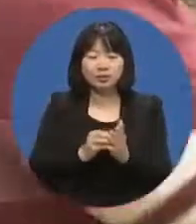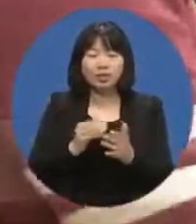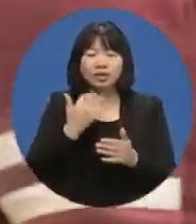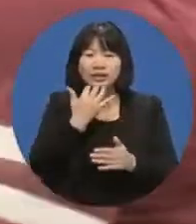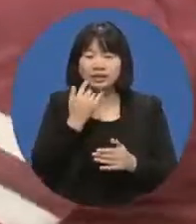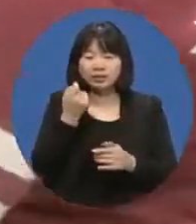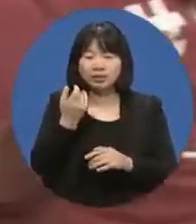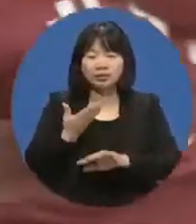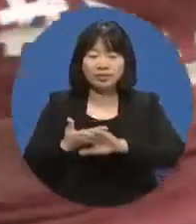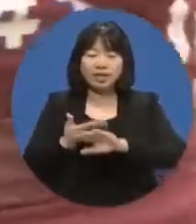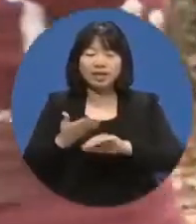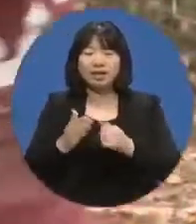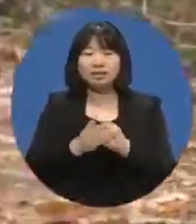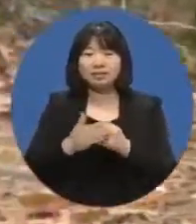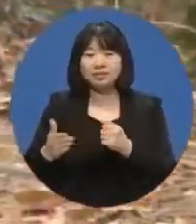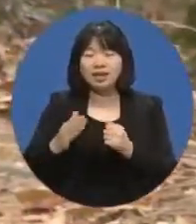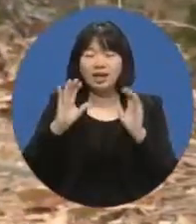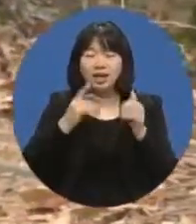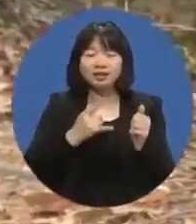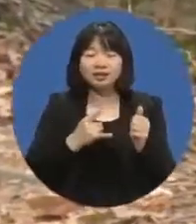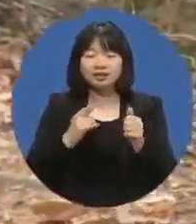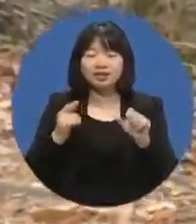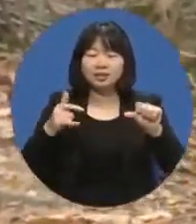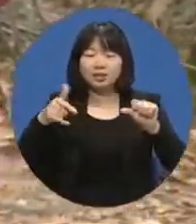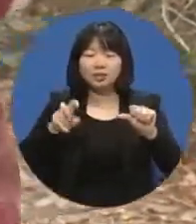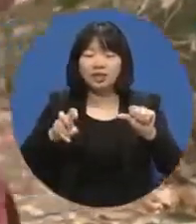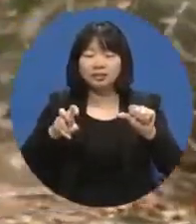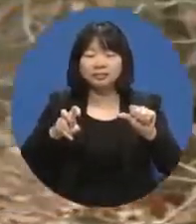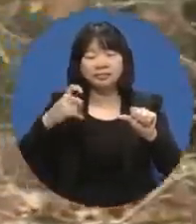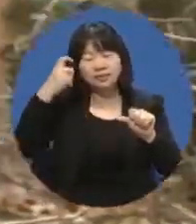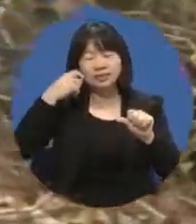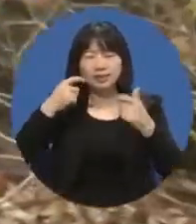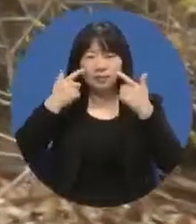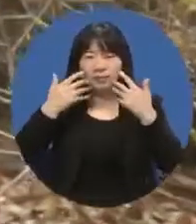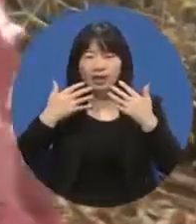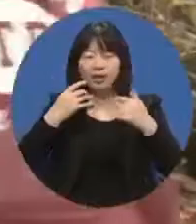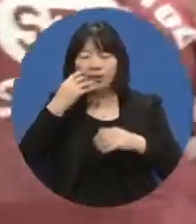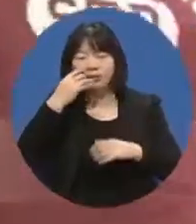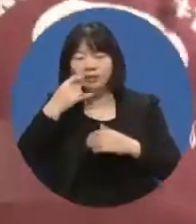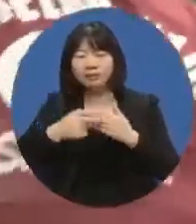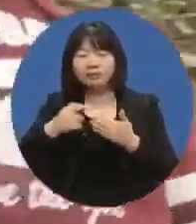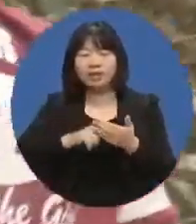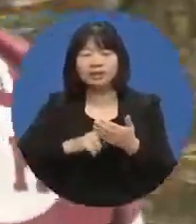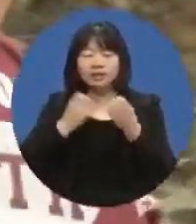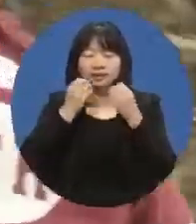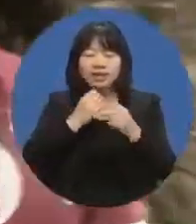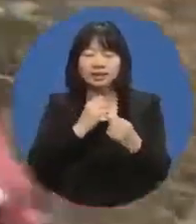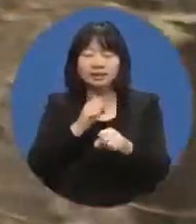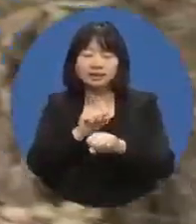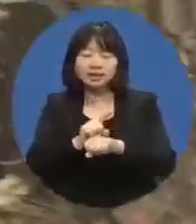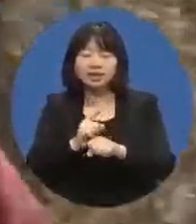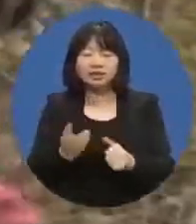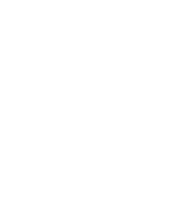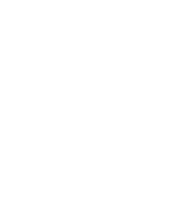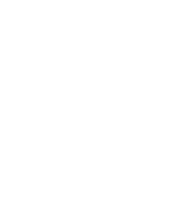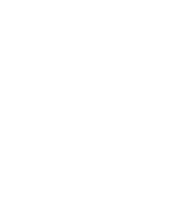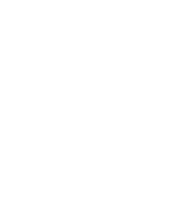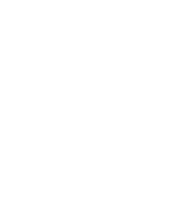색깔이 조금씩 다 다르기 때문에 아이들의 오감을 자극하고 호기심과 창의성을 기르는 데 아주 좋습니다.